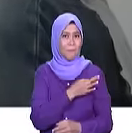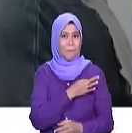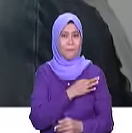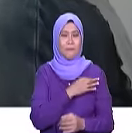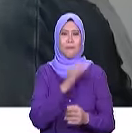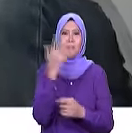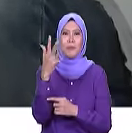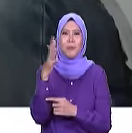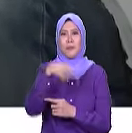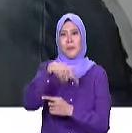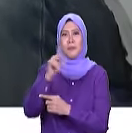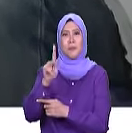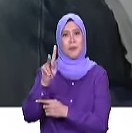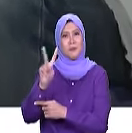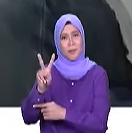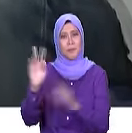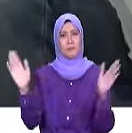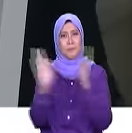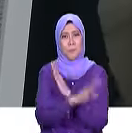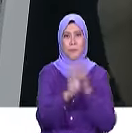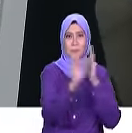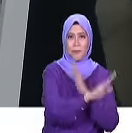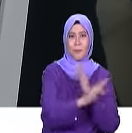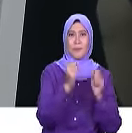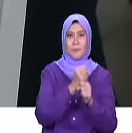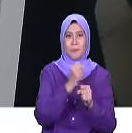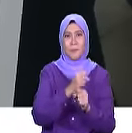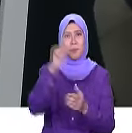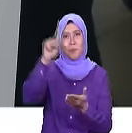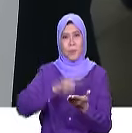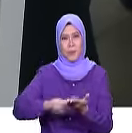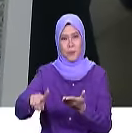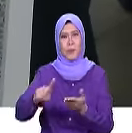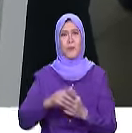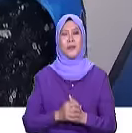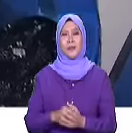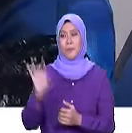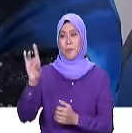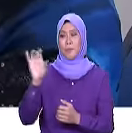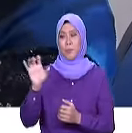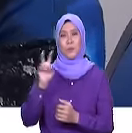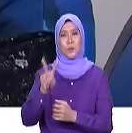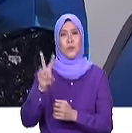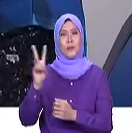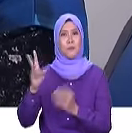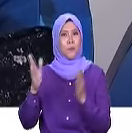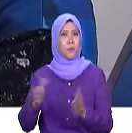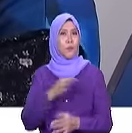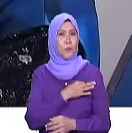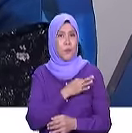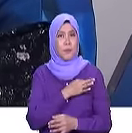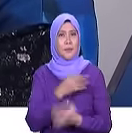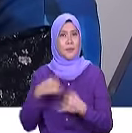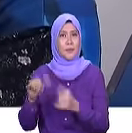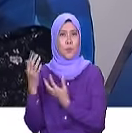PPV secara bergilir selama seminggu bagi setiap individu. Manakala seramai 826 sukarelawan lagi